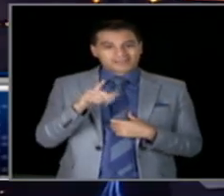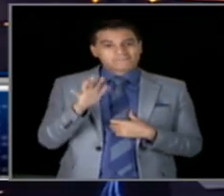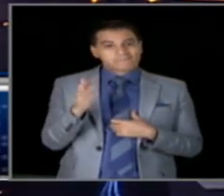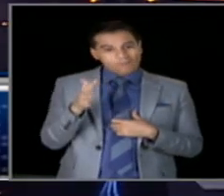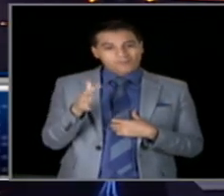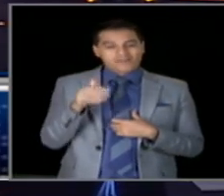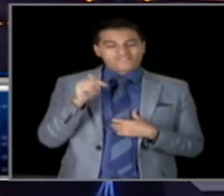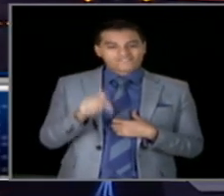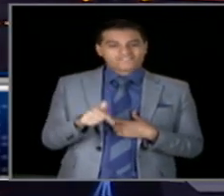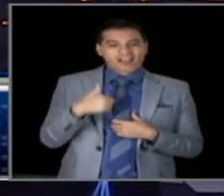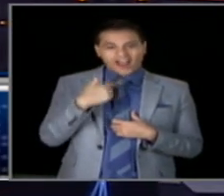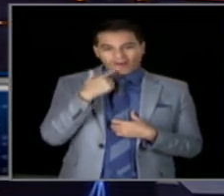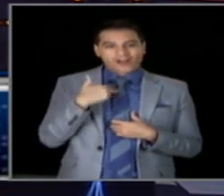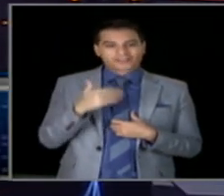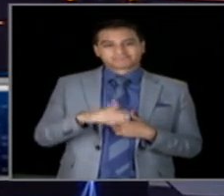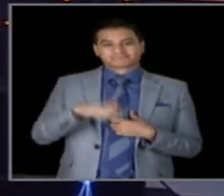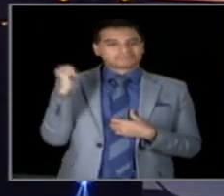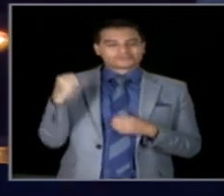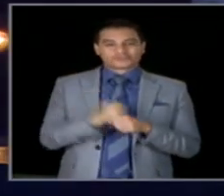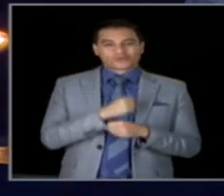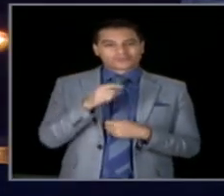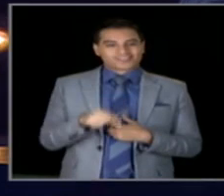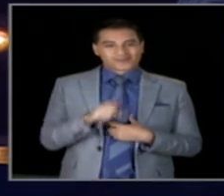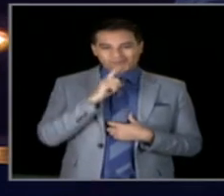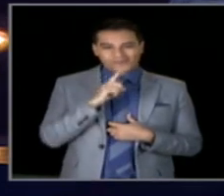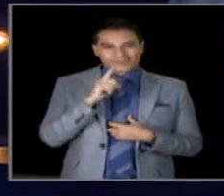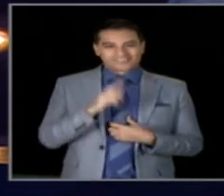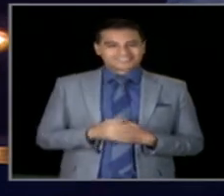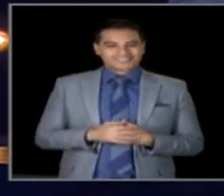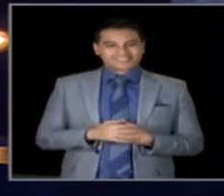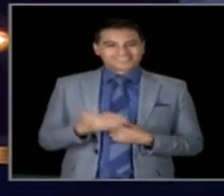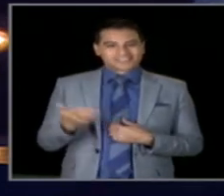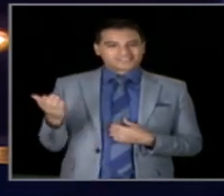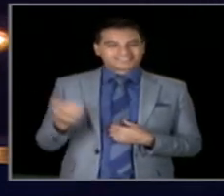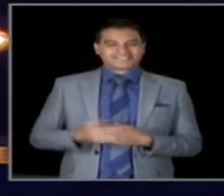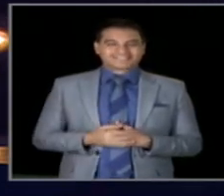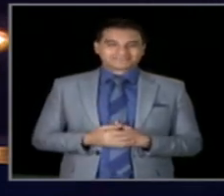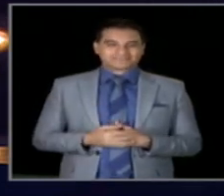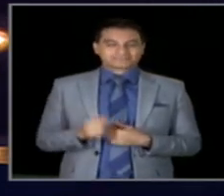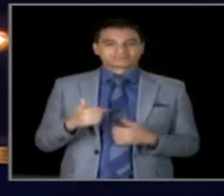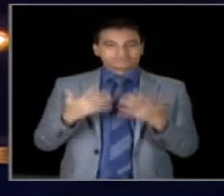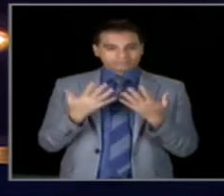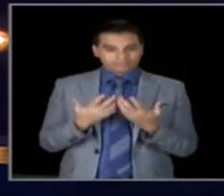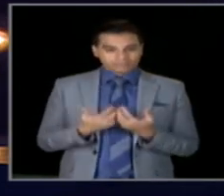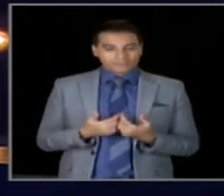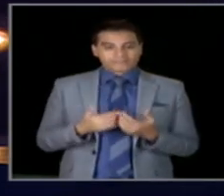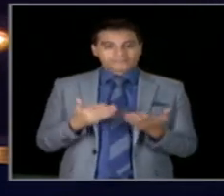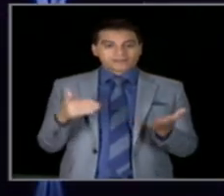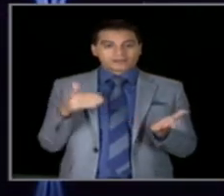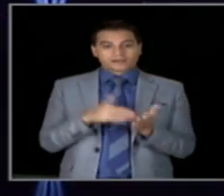أقول لك حاجة، كنت أعتزل فيها على طول. اتفضل. النتيجة في نهاية